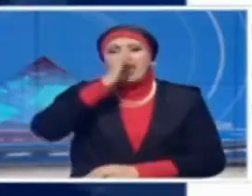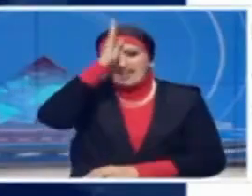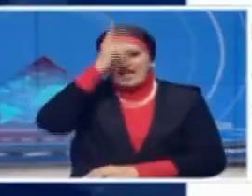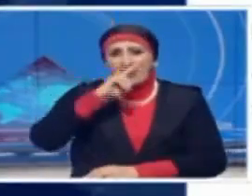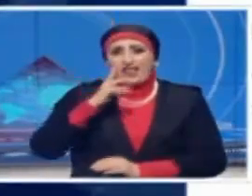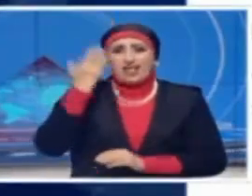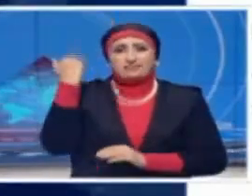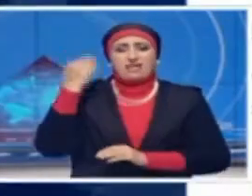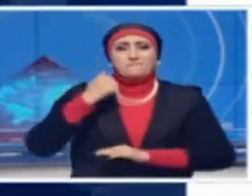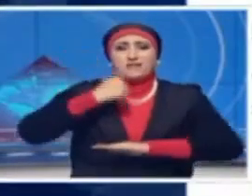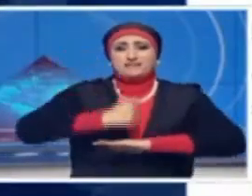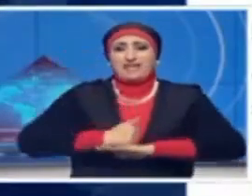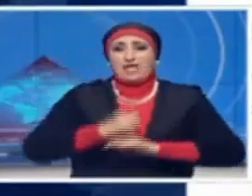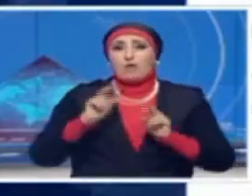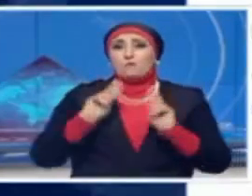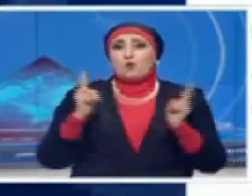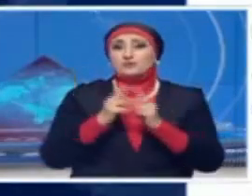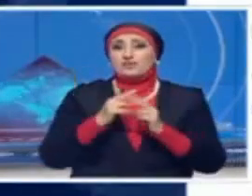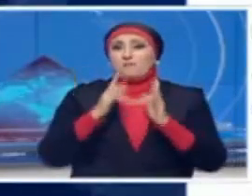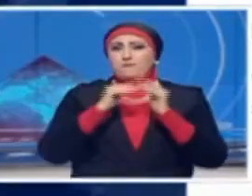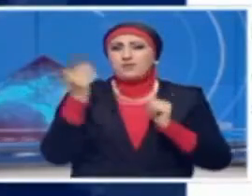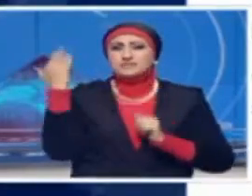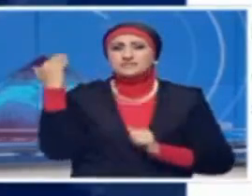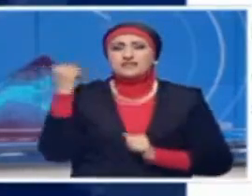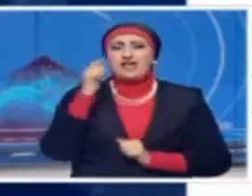تأسيسها عقب مؤتمر القاهرة عام